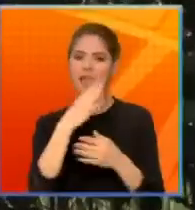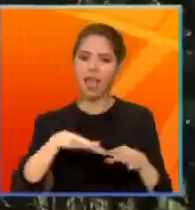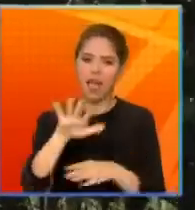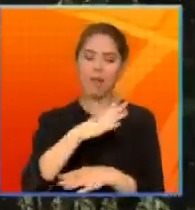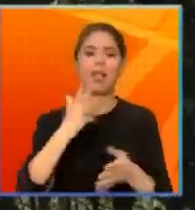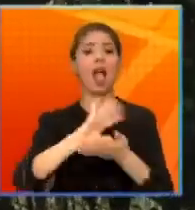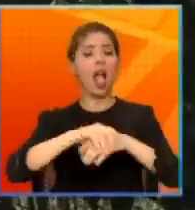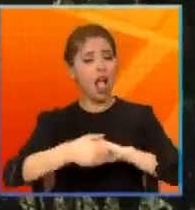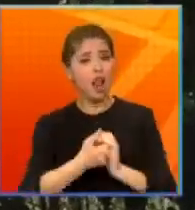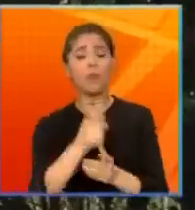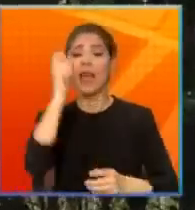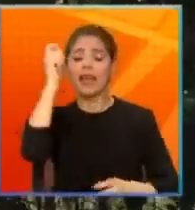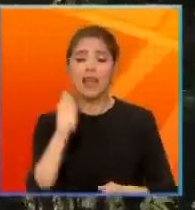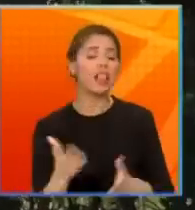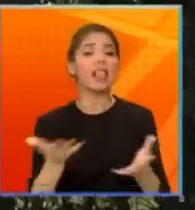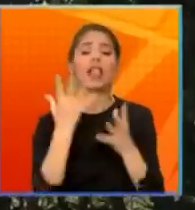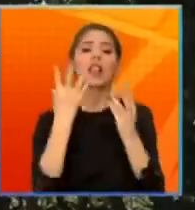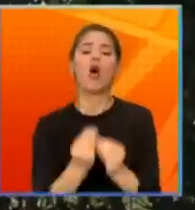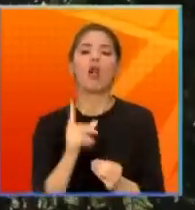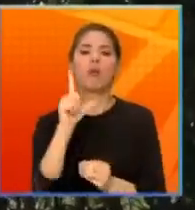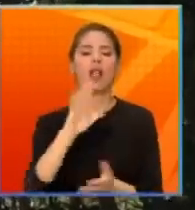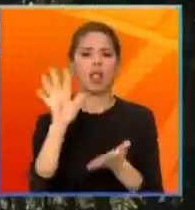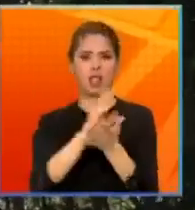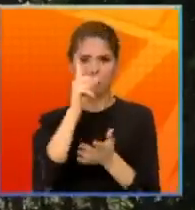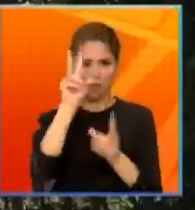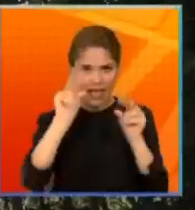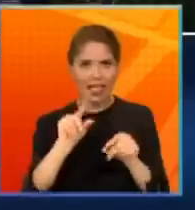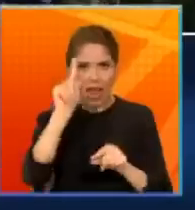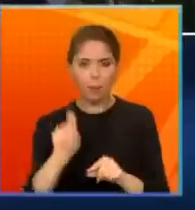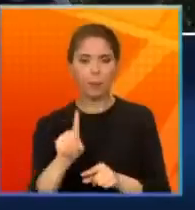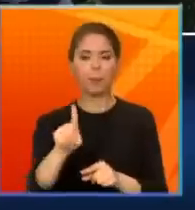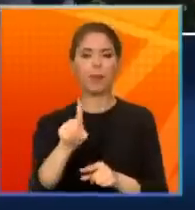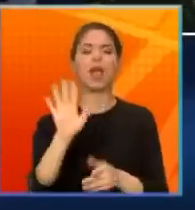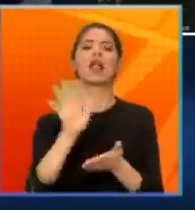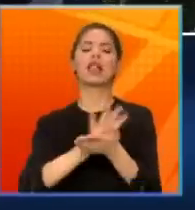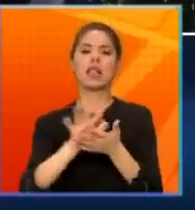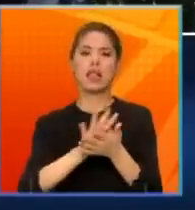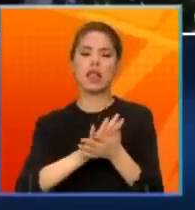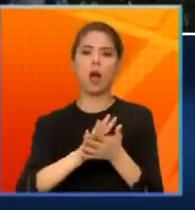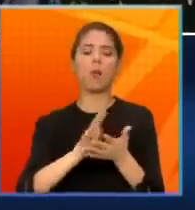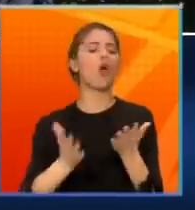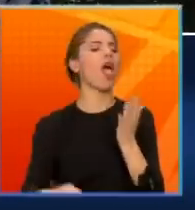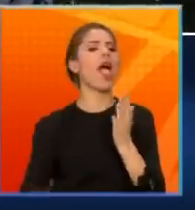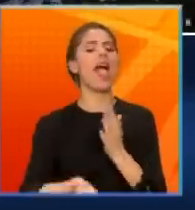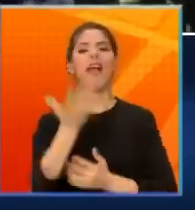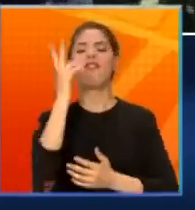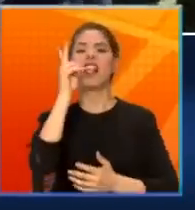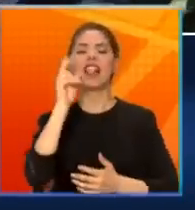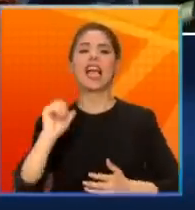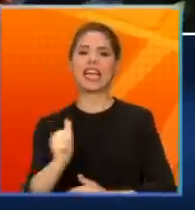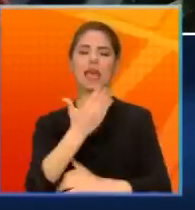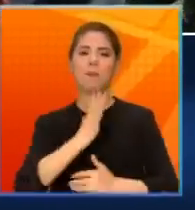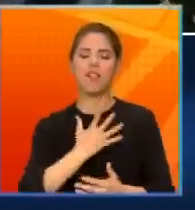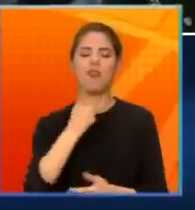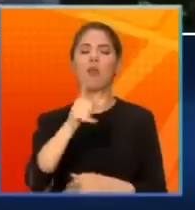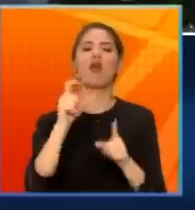yıkamak gerçekten nasıl olmalı ve sadece sabun kullanmak yeterli midir? Sabun her şeyden kıymetli. Çok güzel